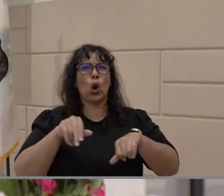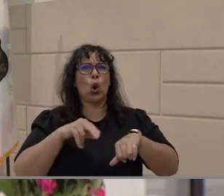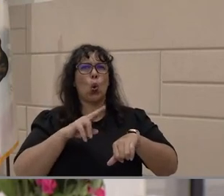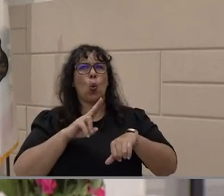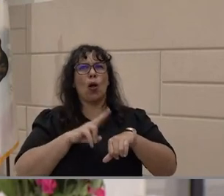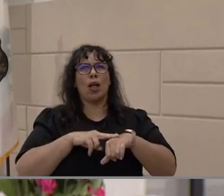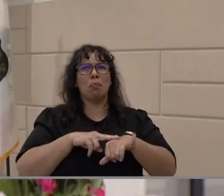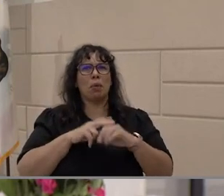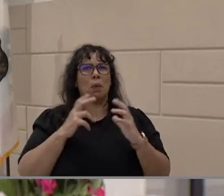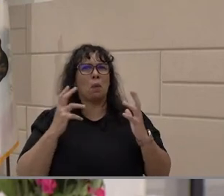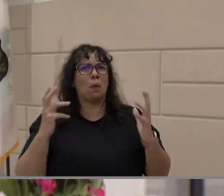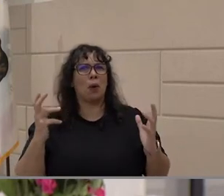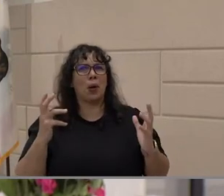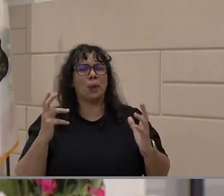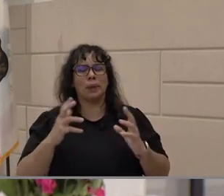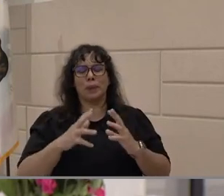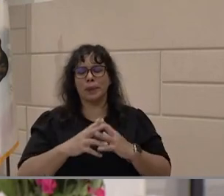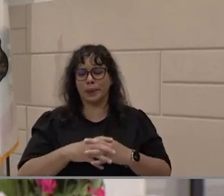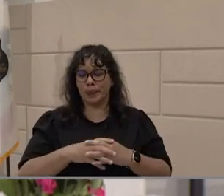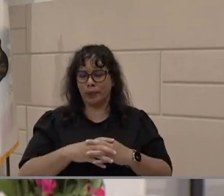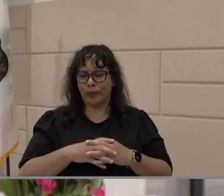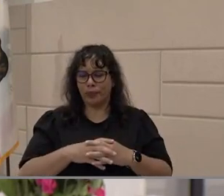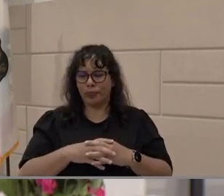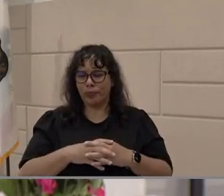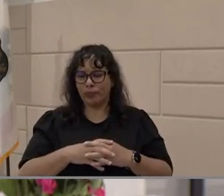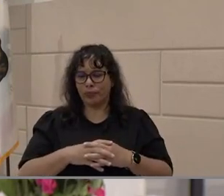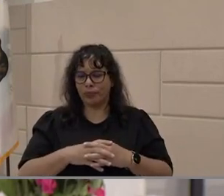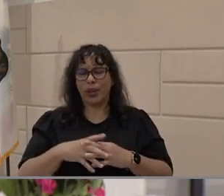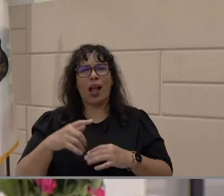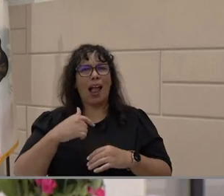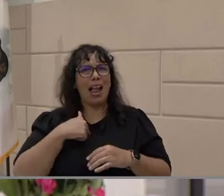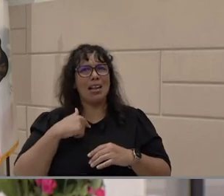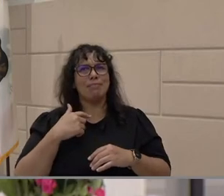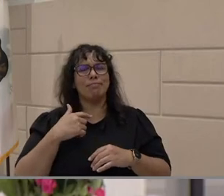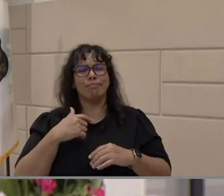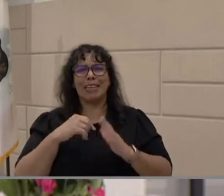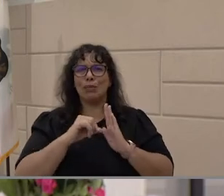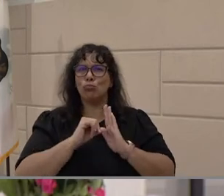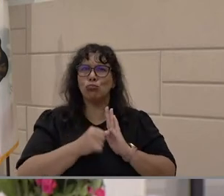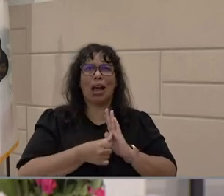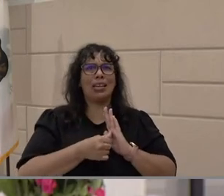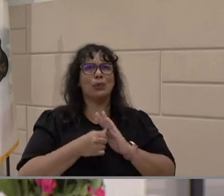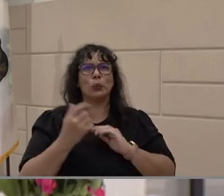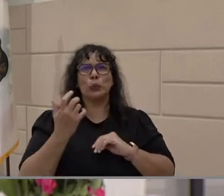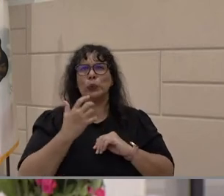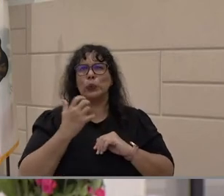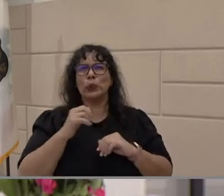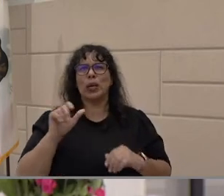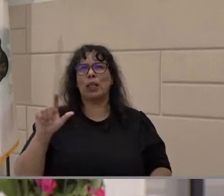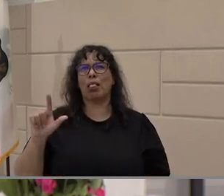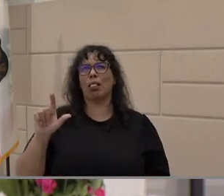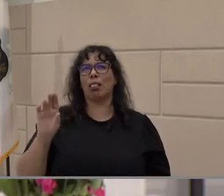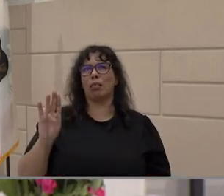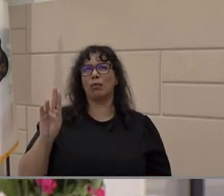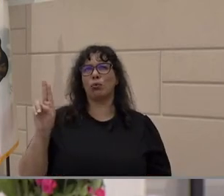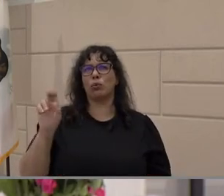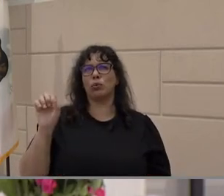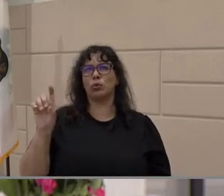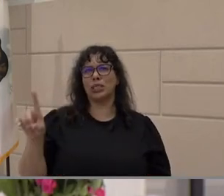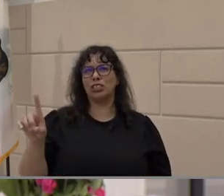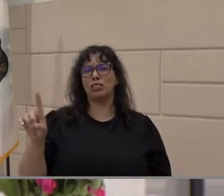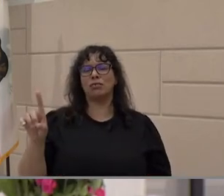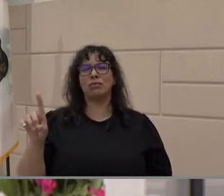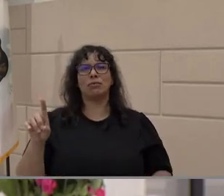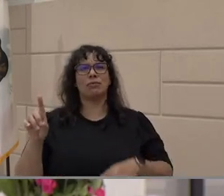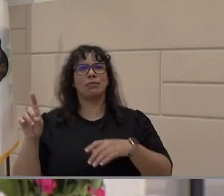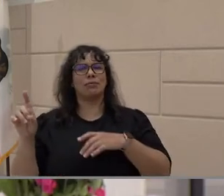ไมนั่งเป็นอย่างไม่เตอร์โลกเมียนกาอสบายเมียนกาจับเจ็ดจำพูกระทรวงอบรมดิสตริกต์ลองบีชได้บานเถื่